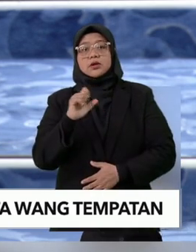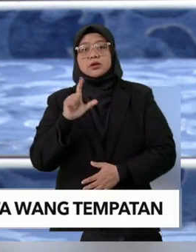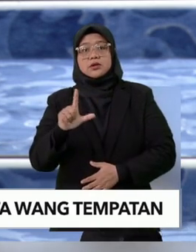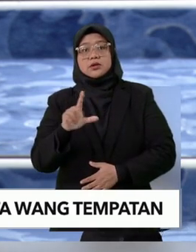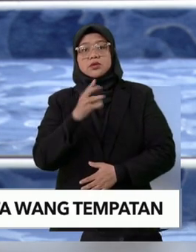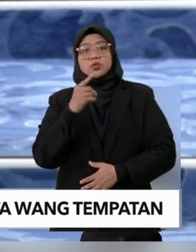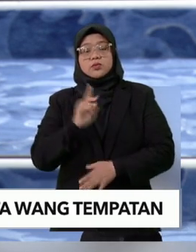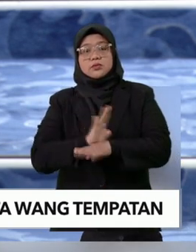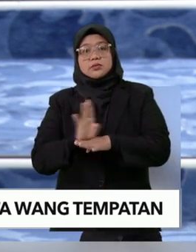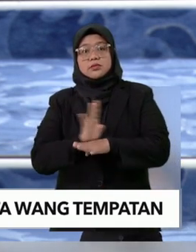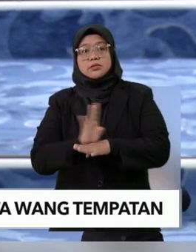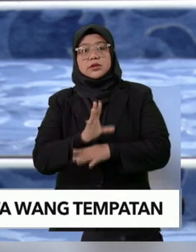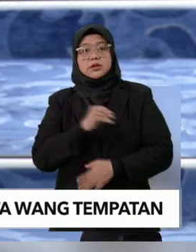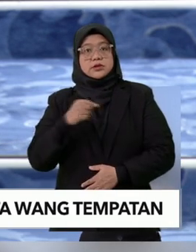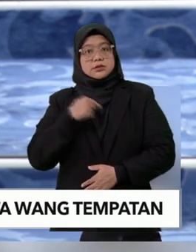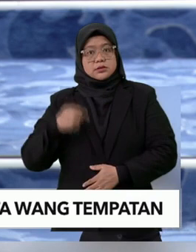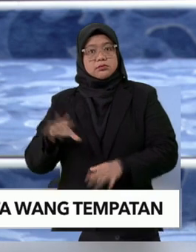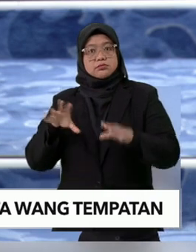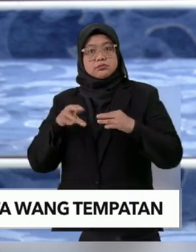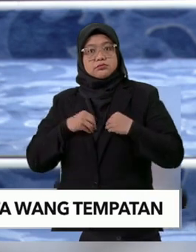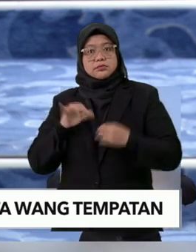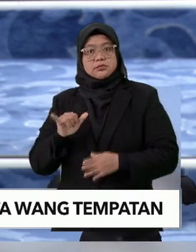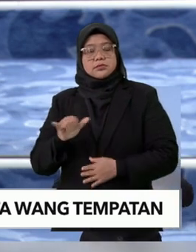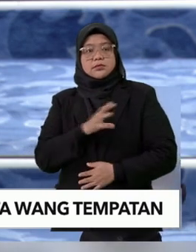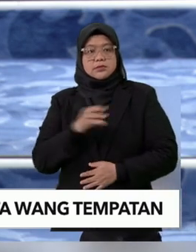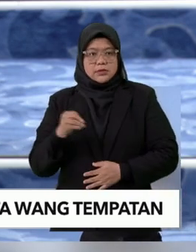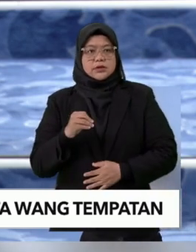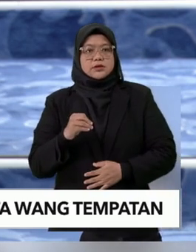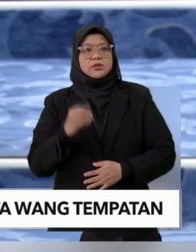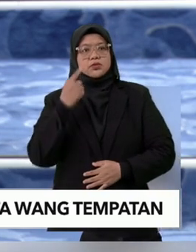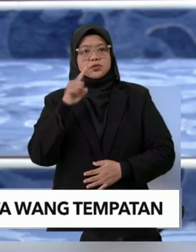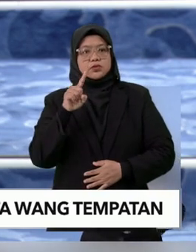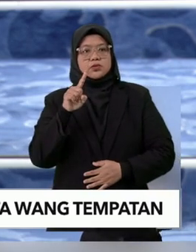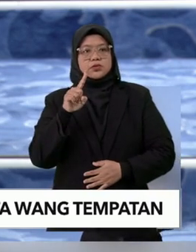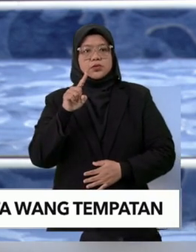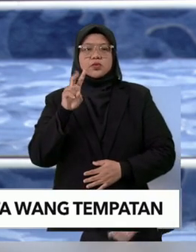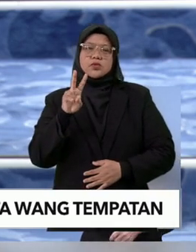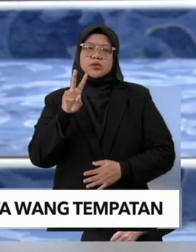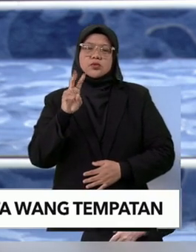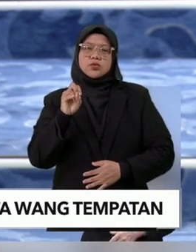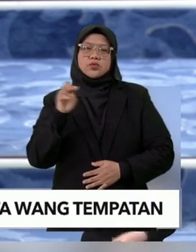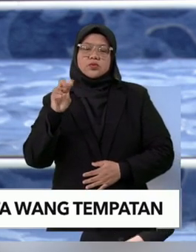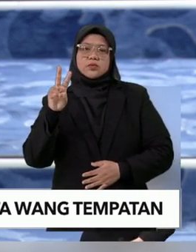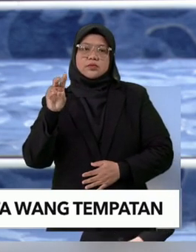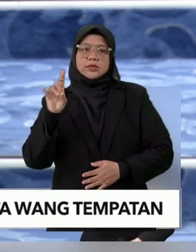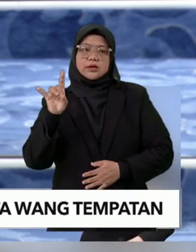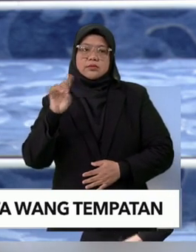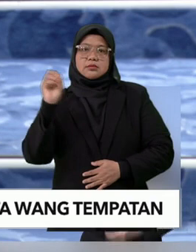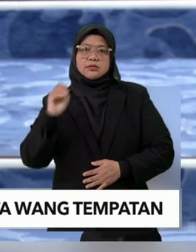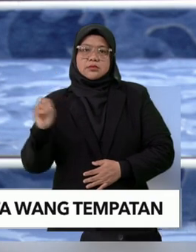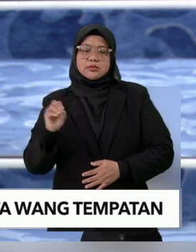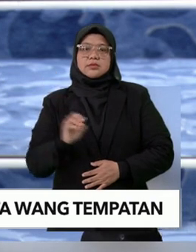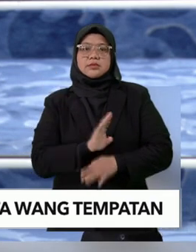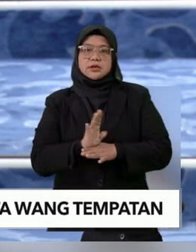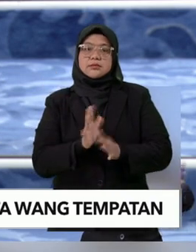untuk berdagang Cina sambut baik jadi sekadar 20 ke 28% pelaburan